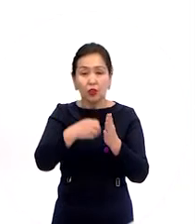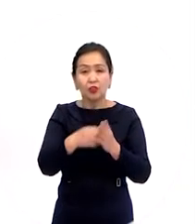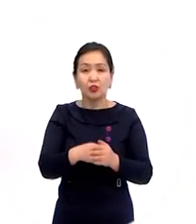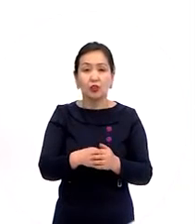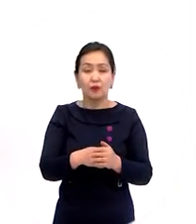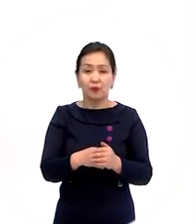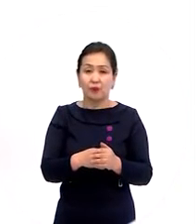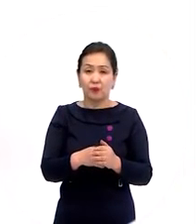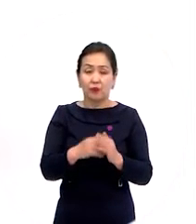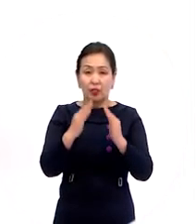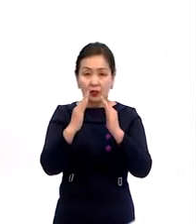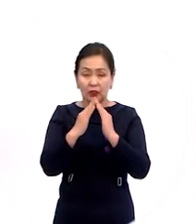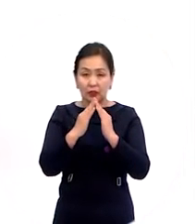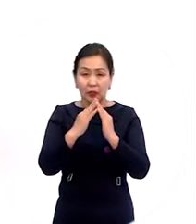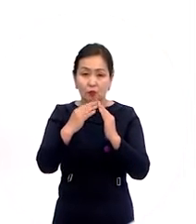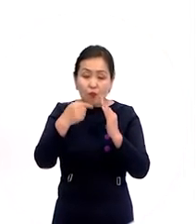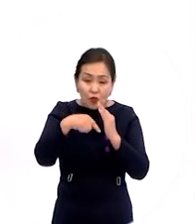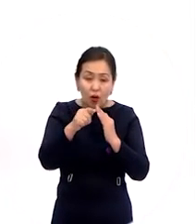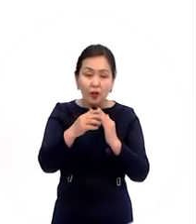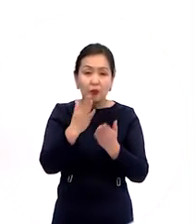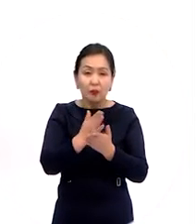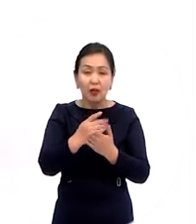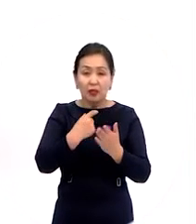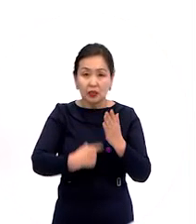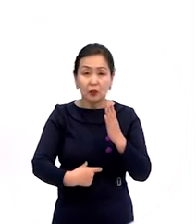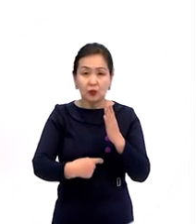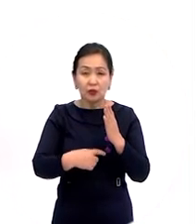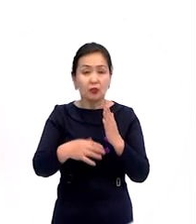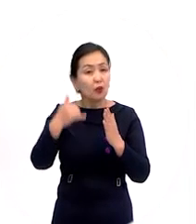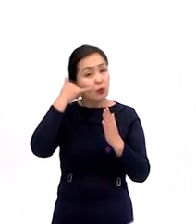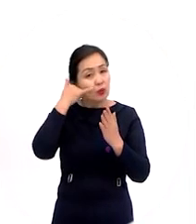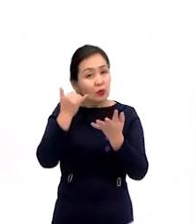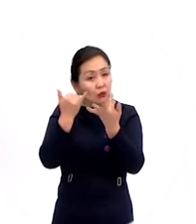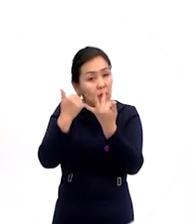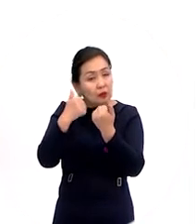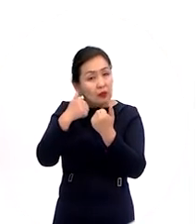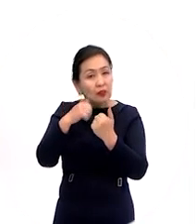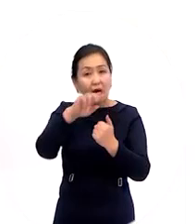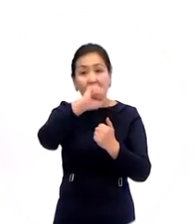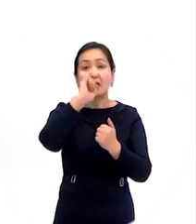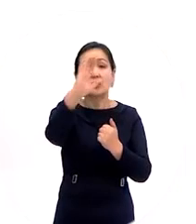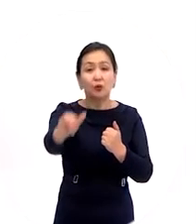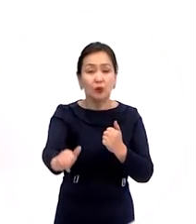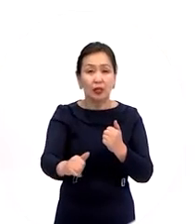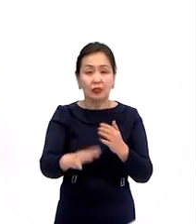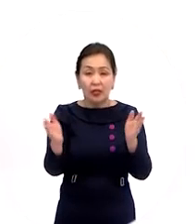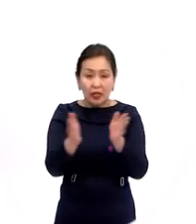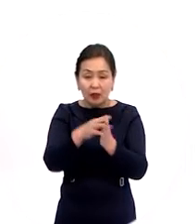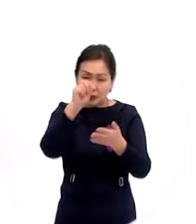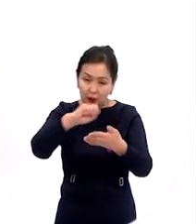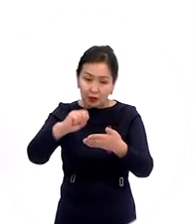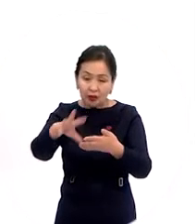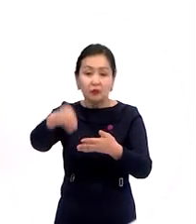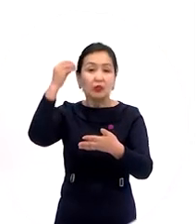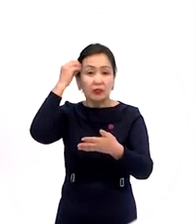Гэрийнхээ хамгийн ойр байгаа гишүүнээс утасны дугаарыг нь асуугаад хамтдаа бичиж